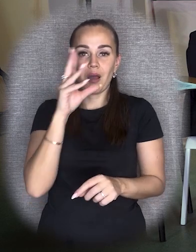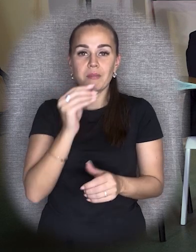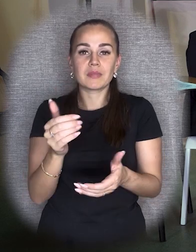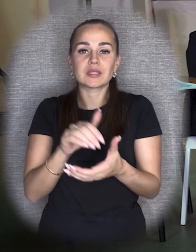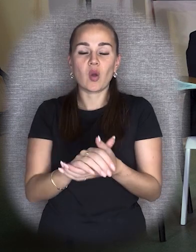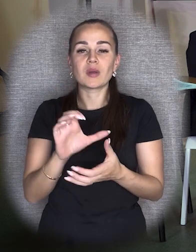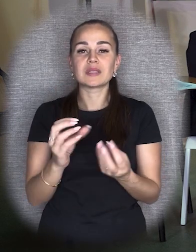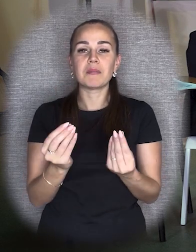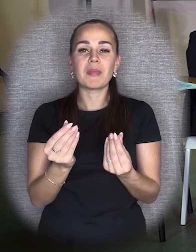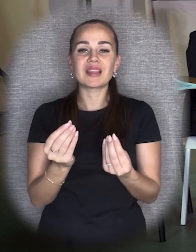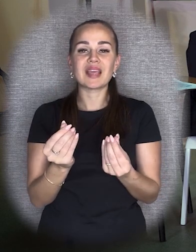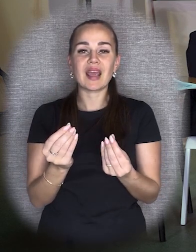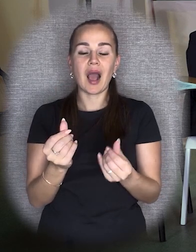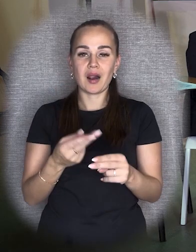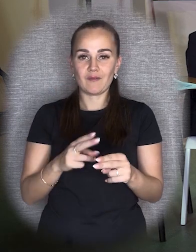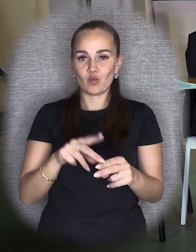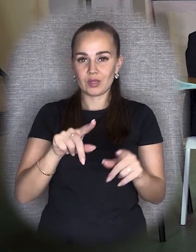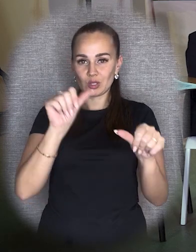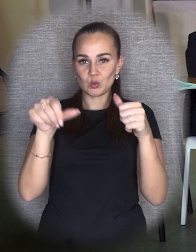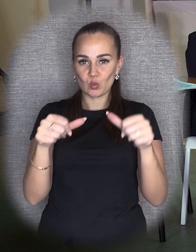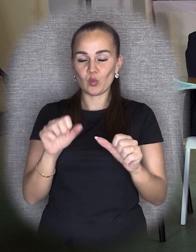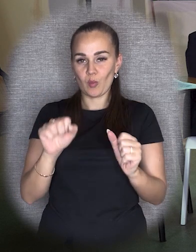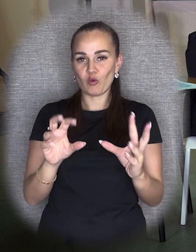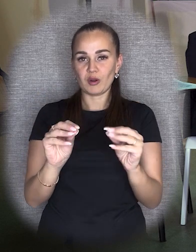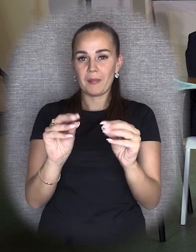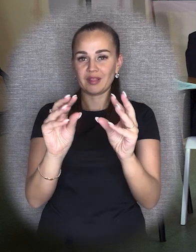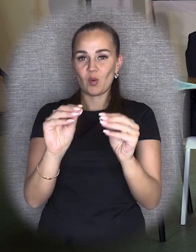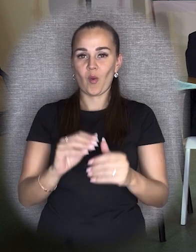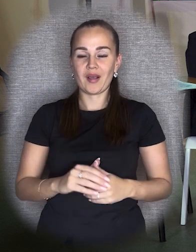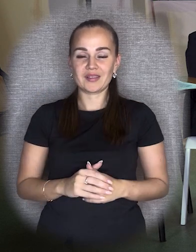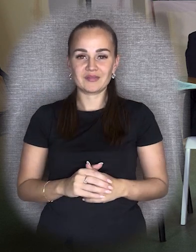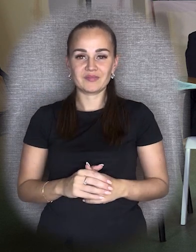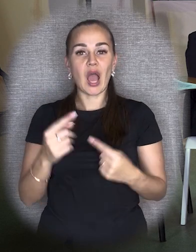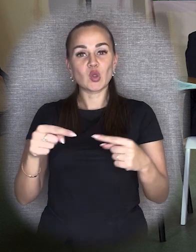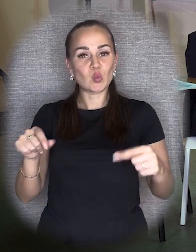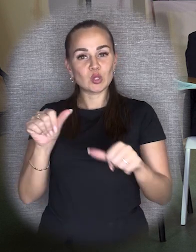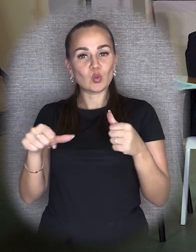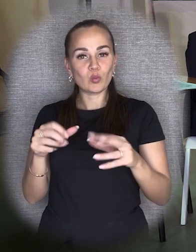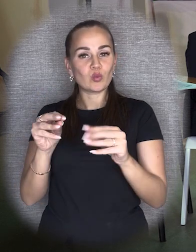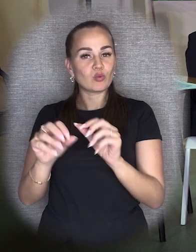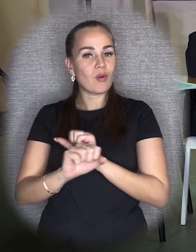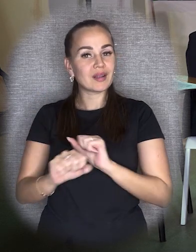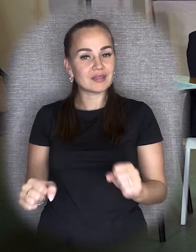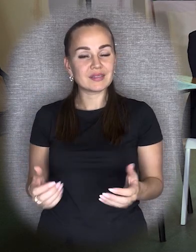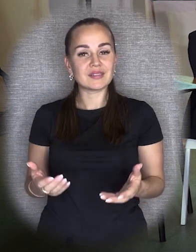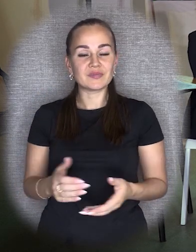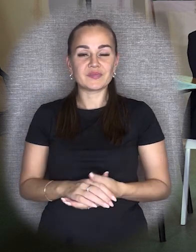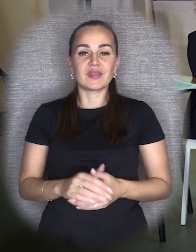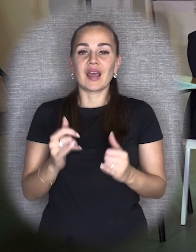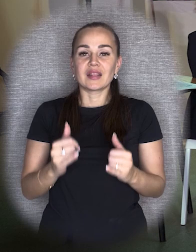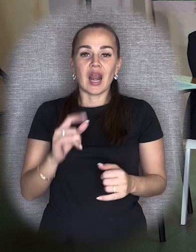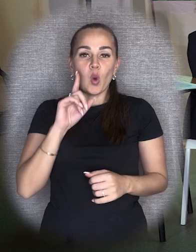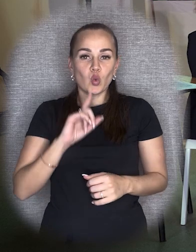ознакомиться с материалом, дополнительная возможность ознакомиться с материалом. Вот. Вот, в общем-то, вот так.